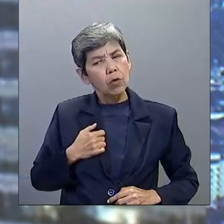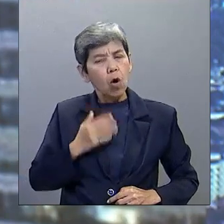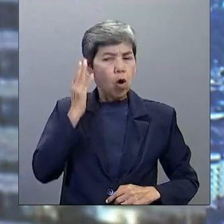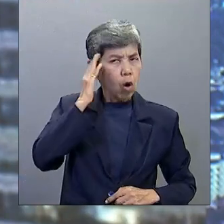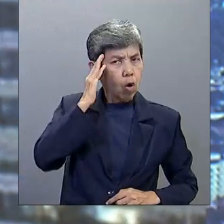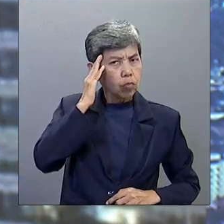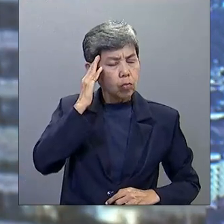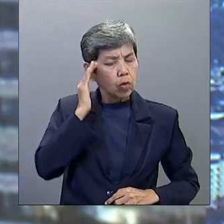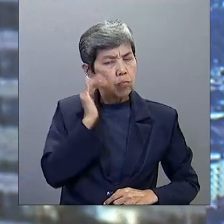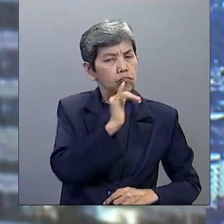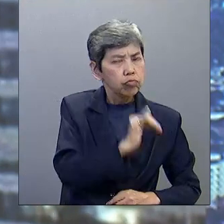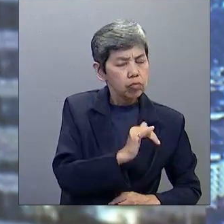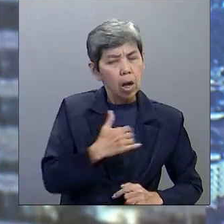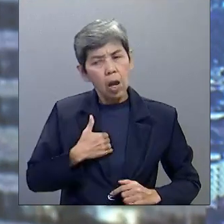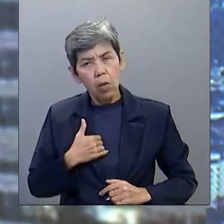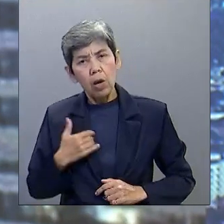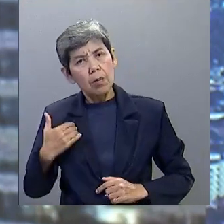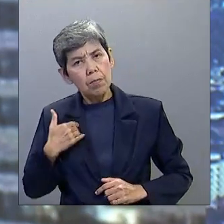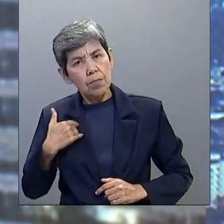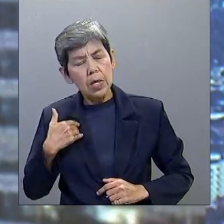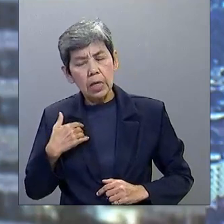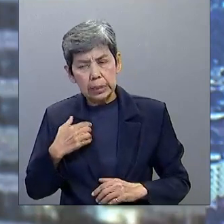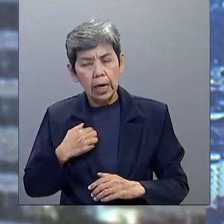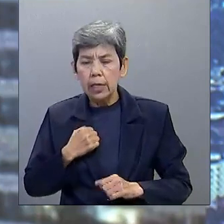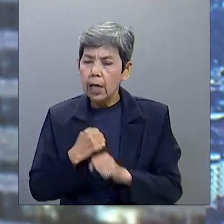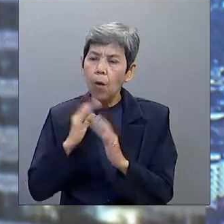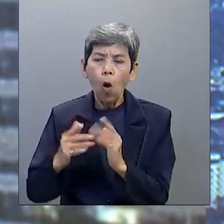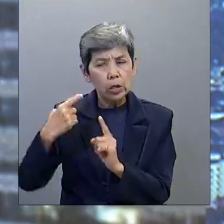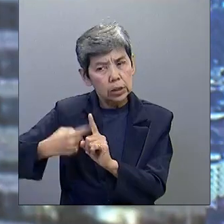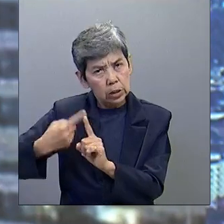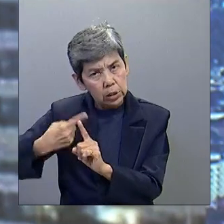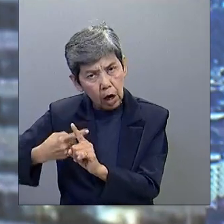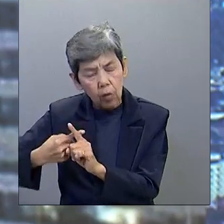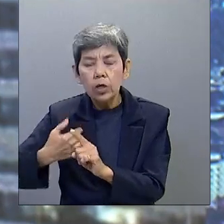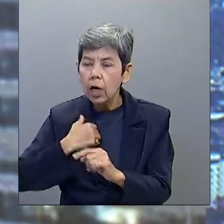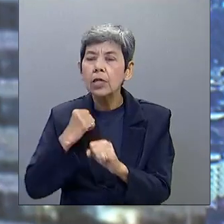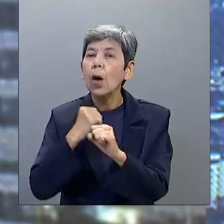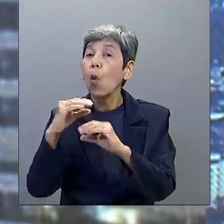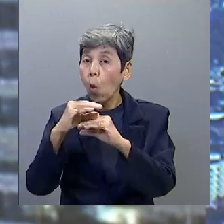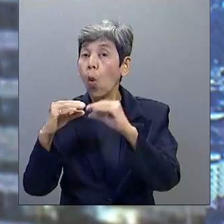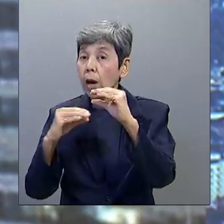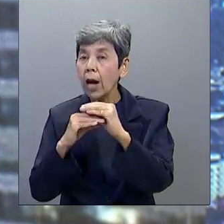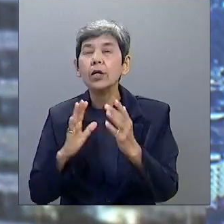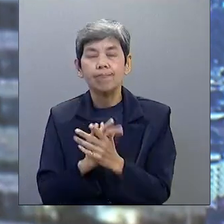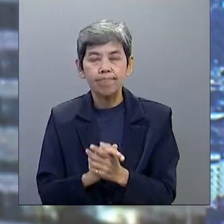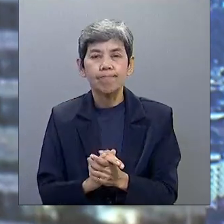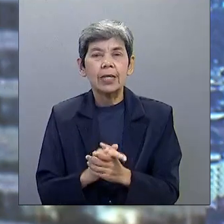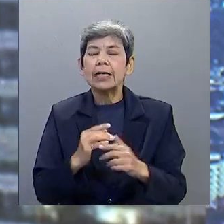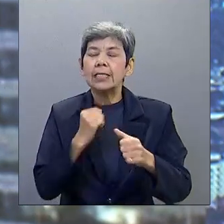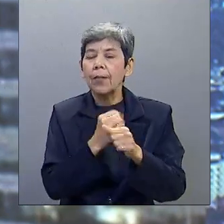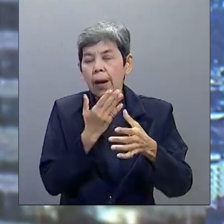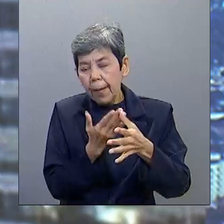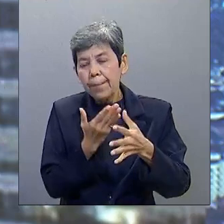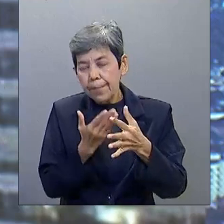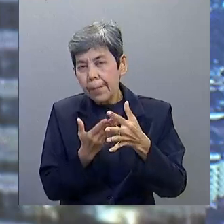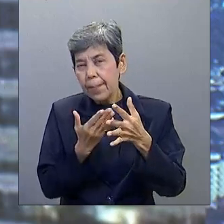าคือไม่เดือดร้อนใครหรือเขาจะมีกำลังที่จะไปเช่าห้องอยู่หรือว่าเข้าสู่โครงการอื่นๆของเครือข่ายอยู่ก็เป็นอีกเรื่องสเต็ปนึ